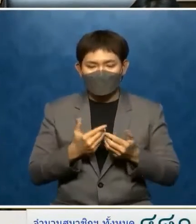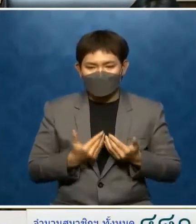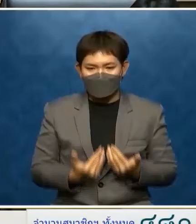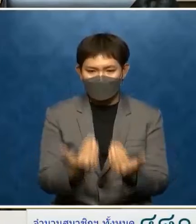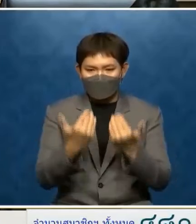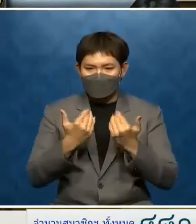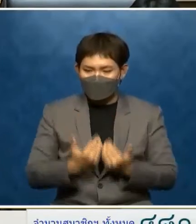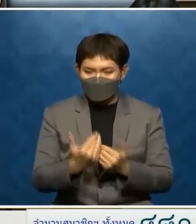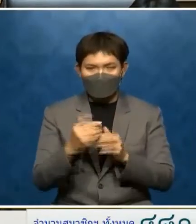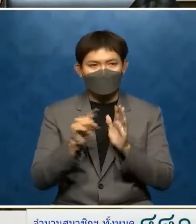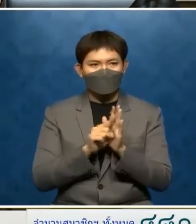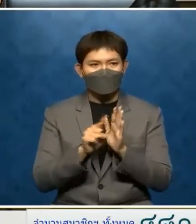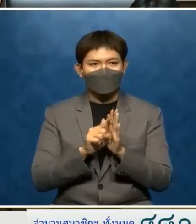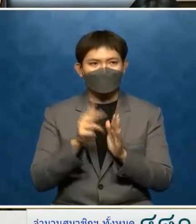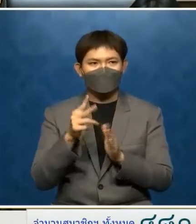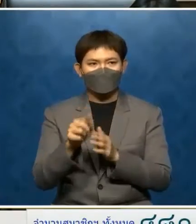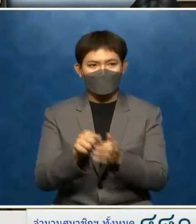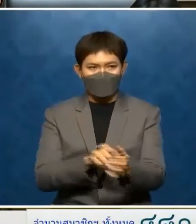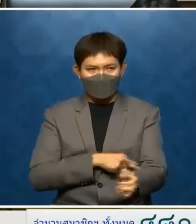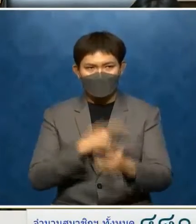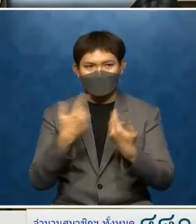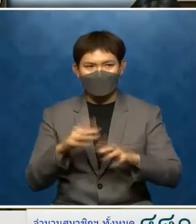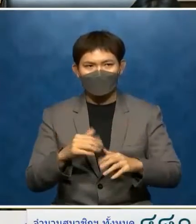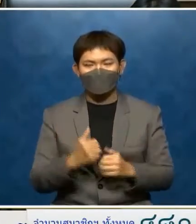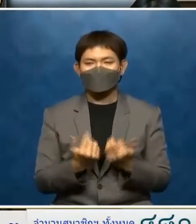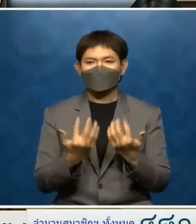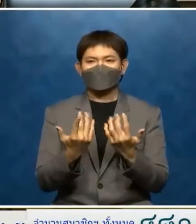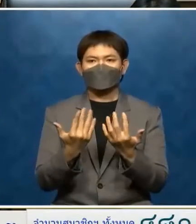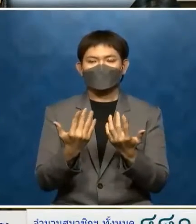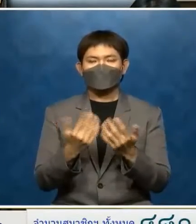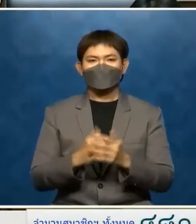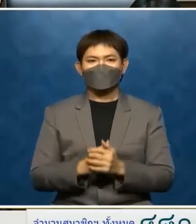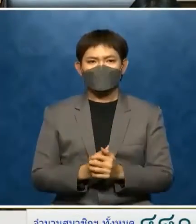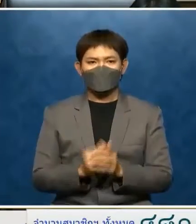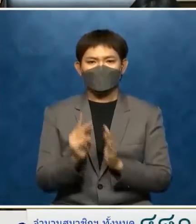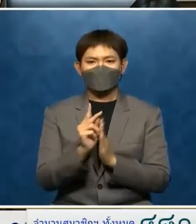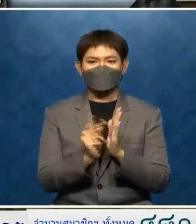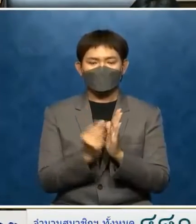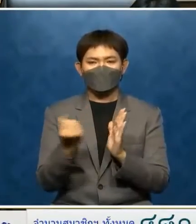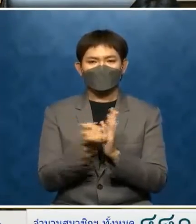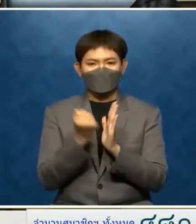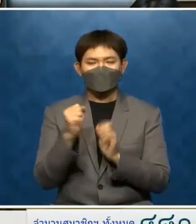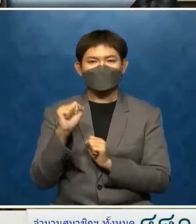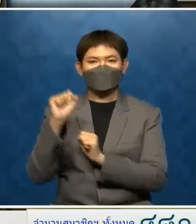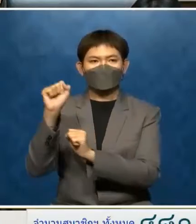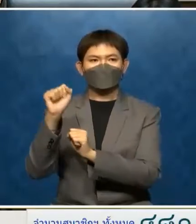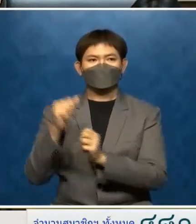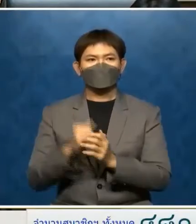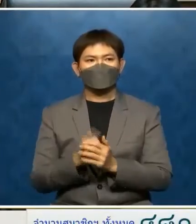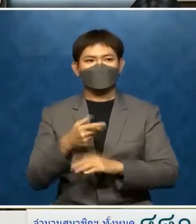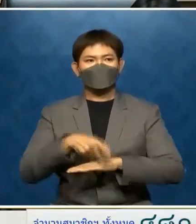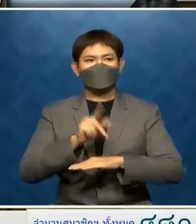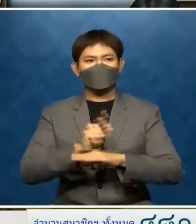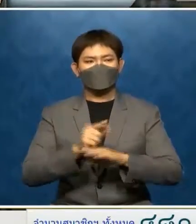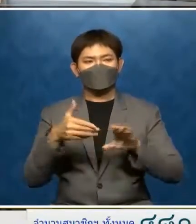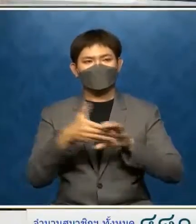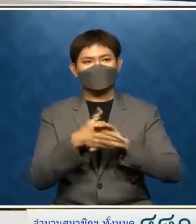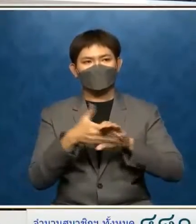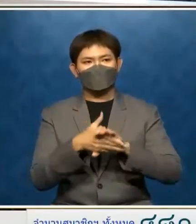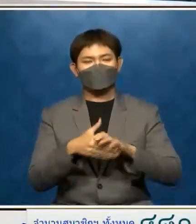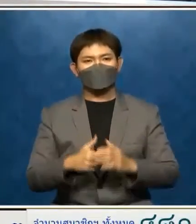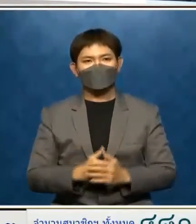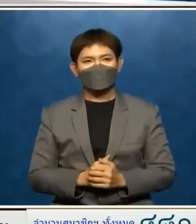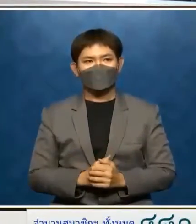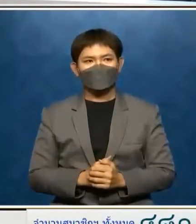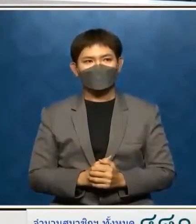ารับหักการร่างพระชบัญัติฉบับนี้ถ้าประทานทขอรบค่ะขอสได์ค่ะดฉันข